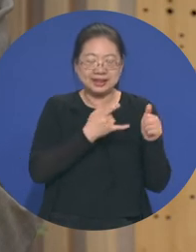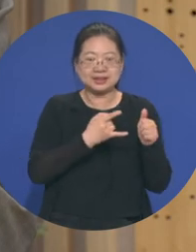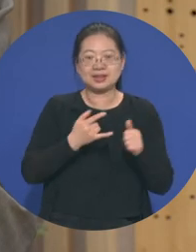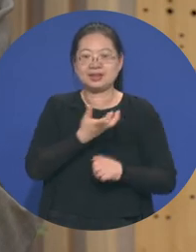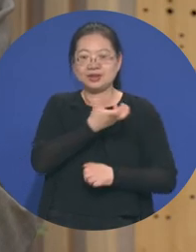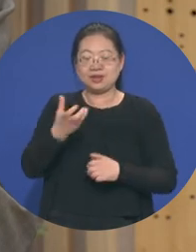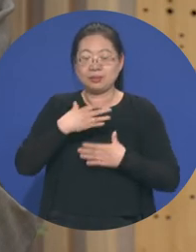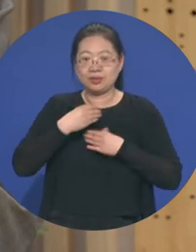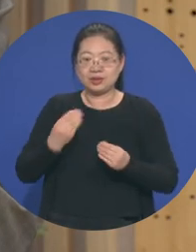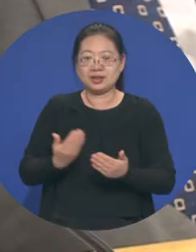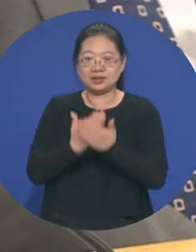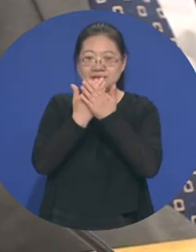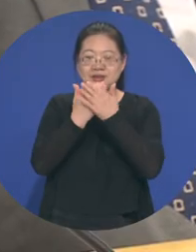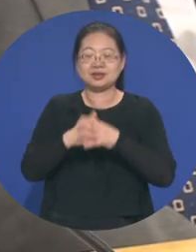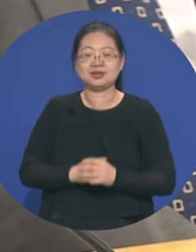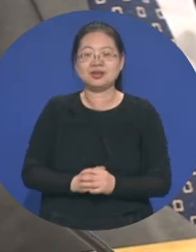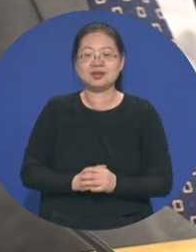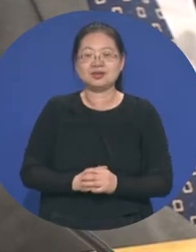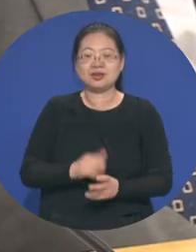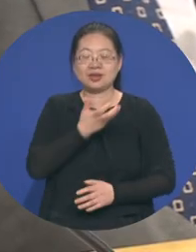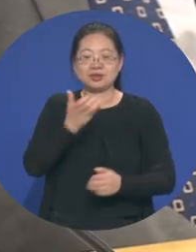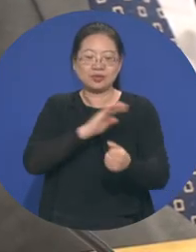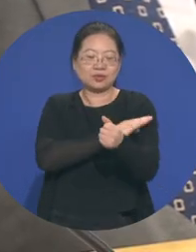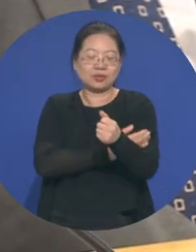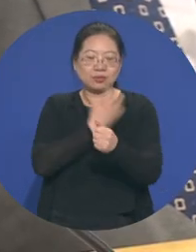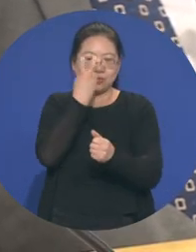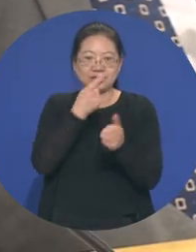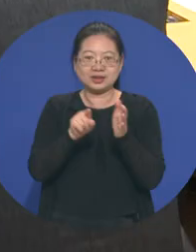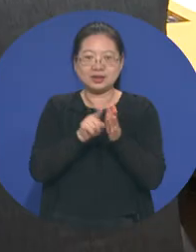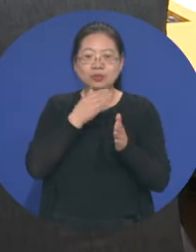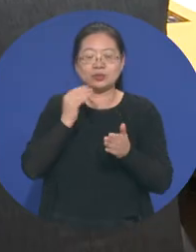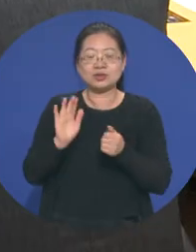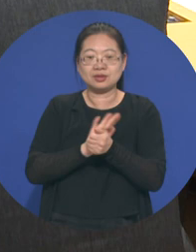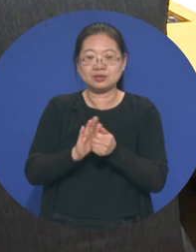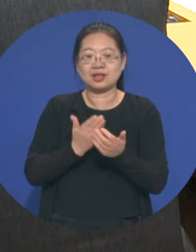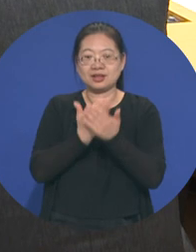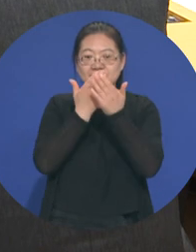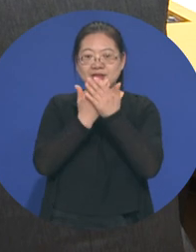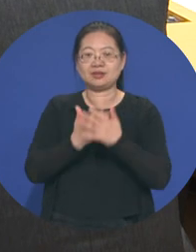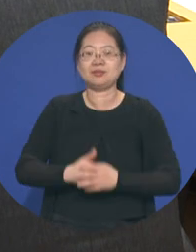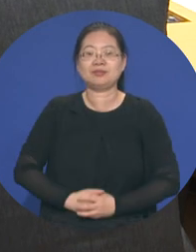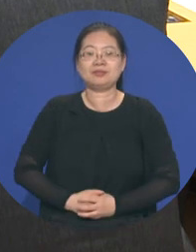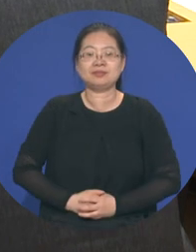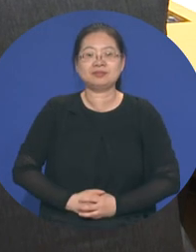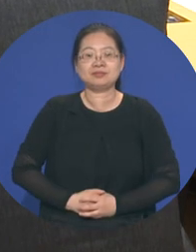증진과 이동권 보장을 위한 복지 서비스를 확대할 것이라고 밝혔습니다